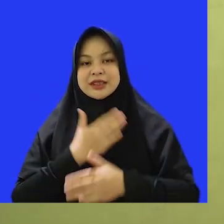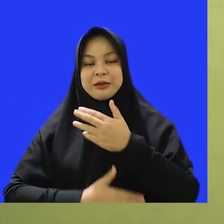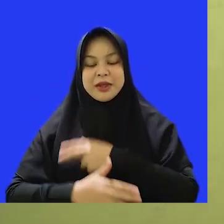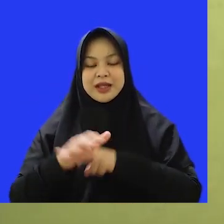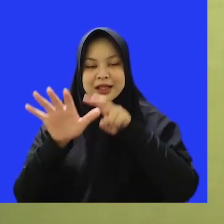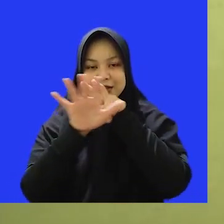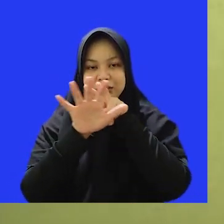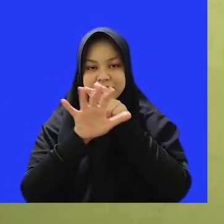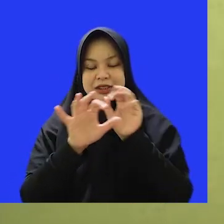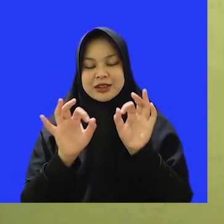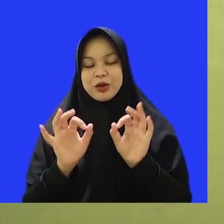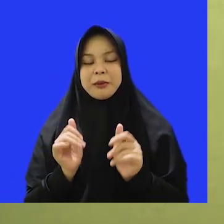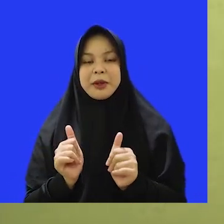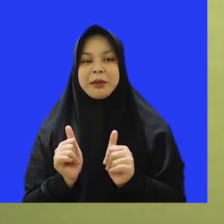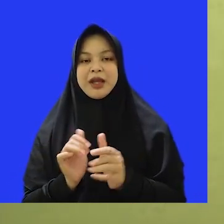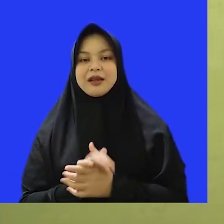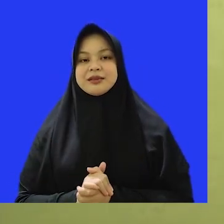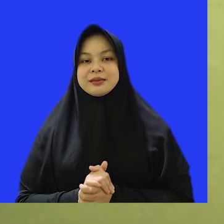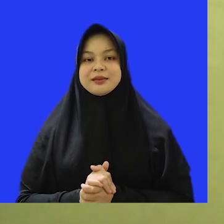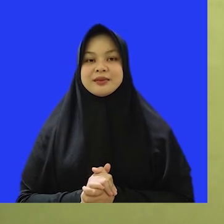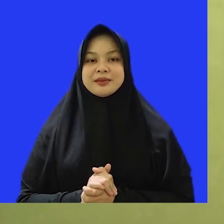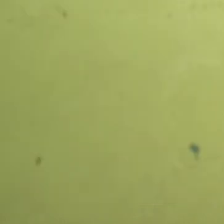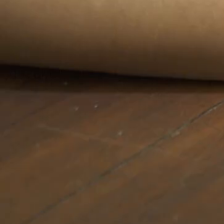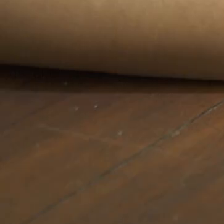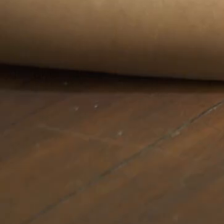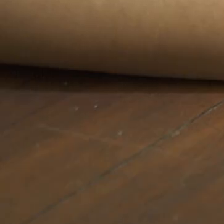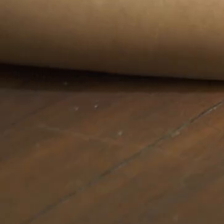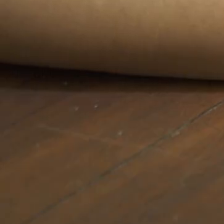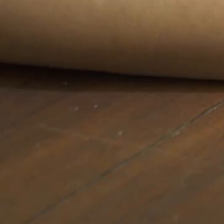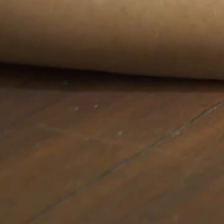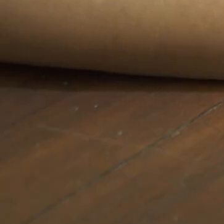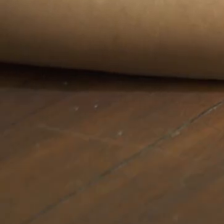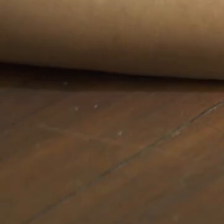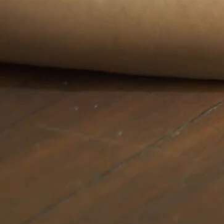disabilitas. Iya, oke, Pak. Oke, baik.